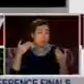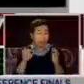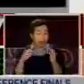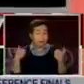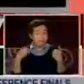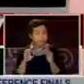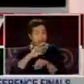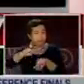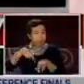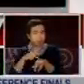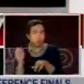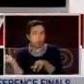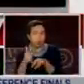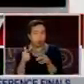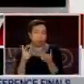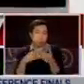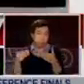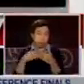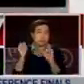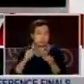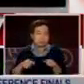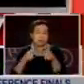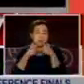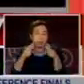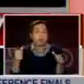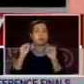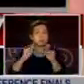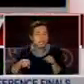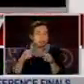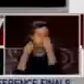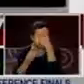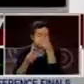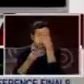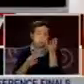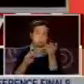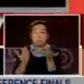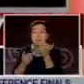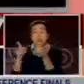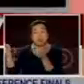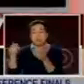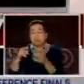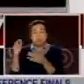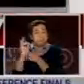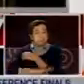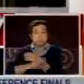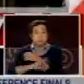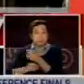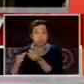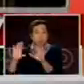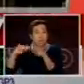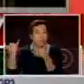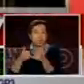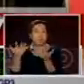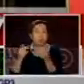pala na lahat ng dolyar mo, ideklara mo. Walang darating maski isa. That is the purpose of that law. Did anybody of